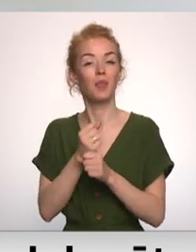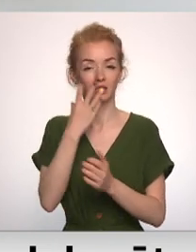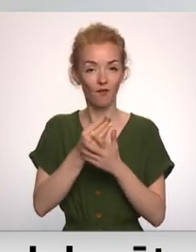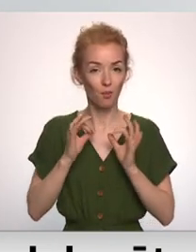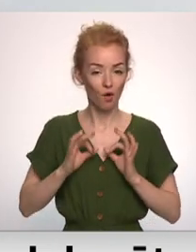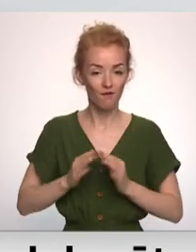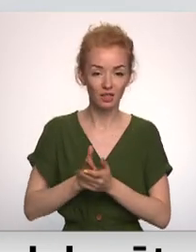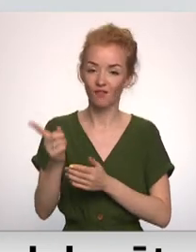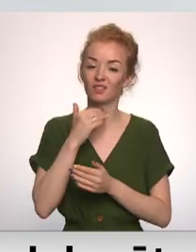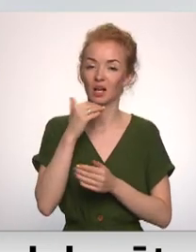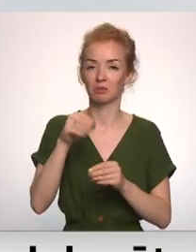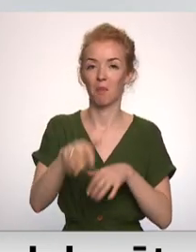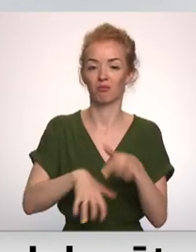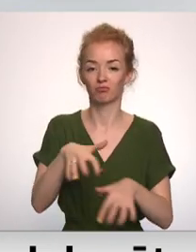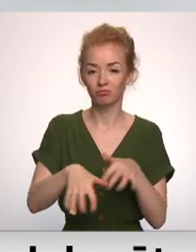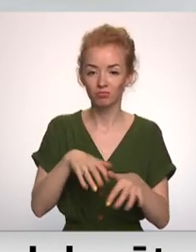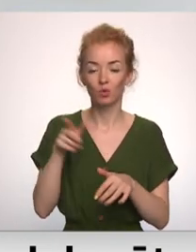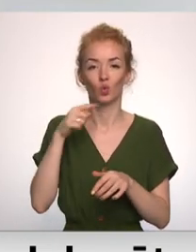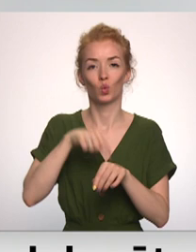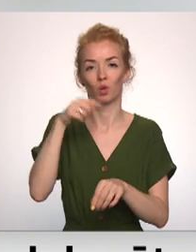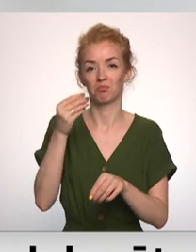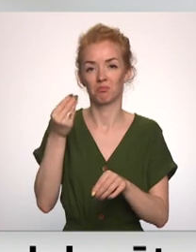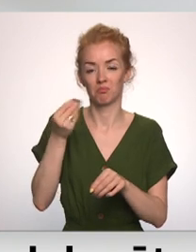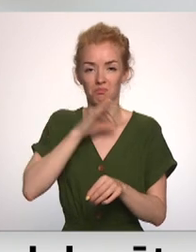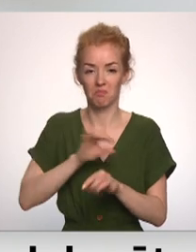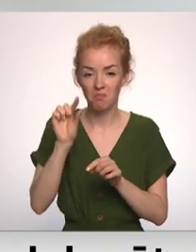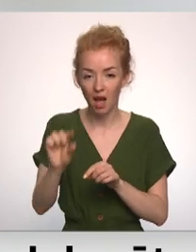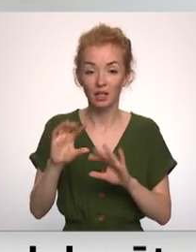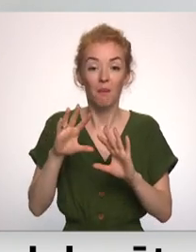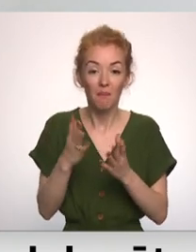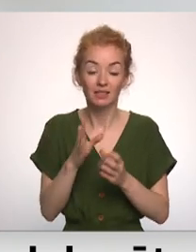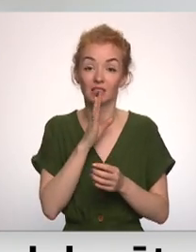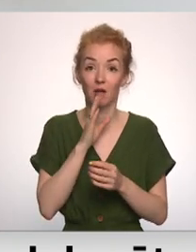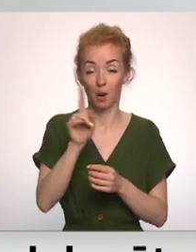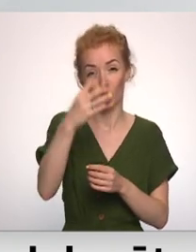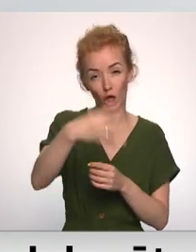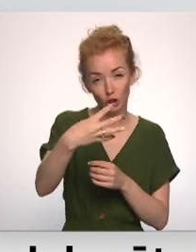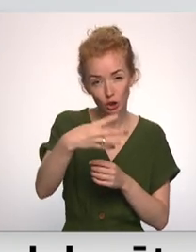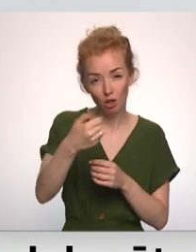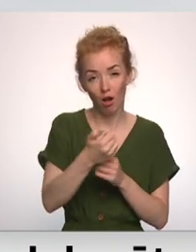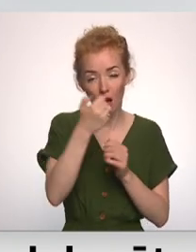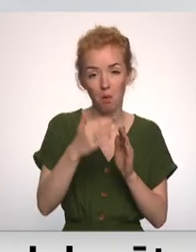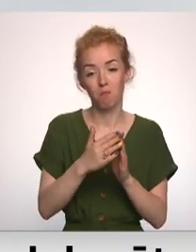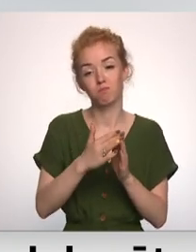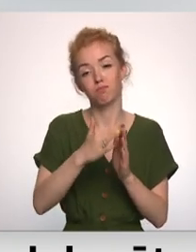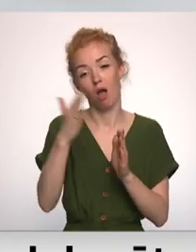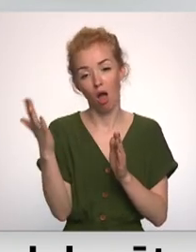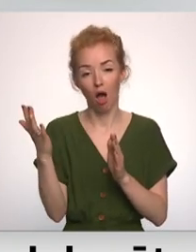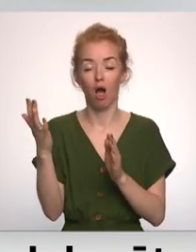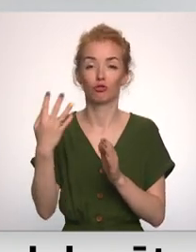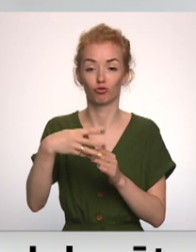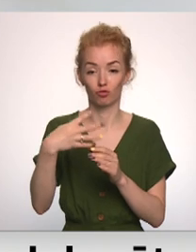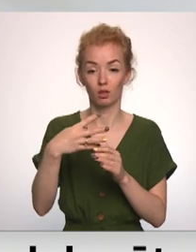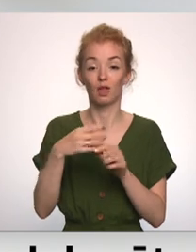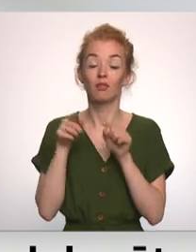viņas negrib tikai zemenēs. Viņai liekas, ka par maz maksā, bet tās ir jau sievietes, kas jau ir tādā normālā 40,